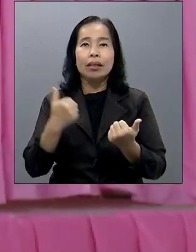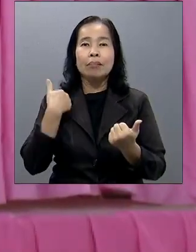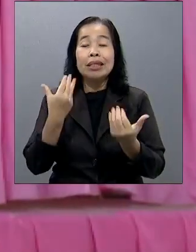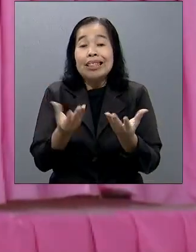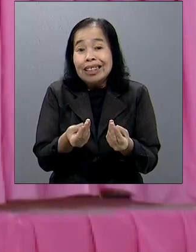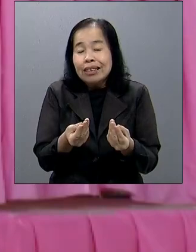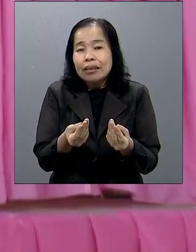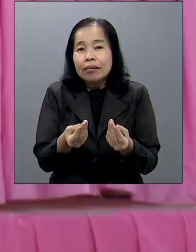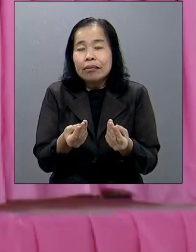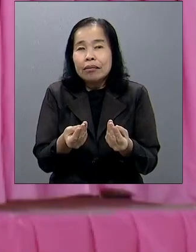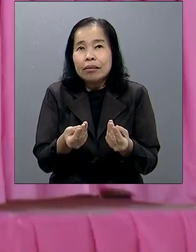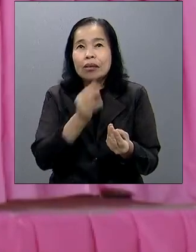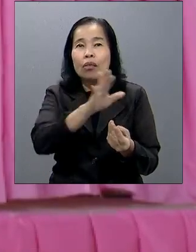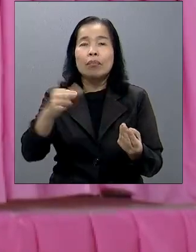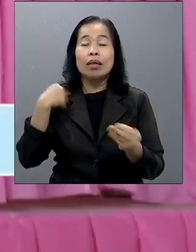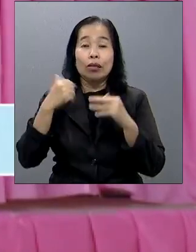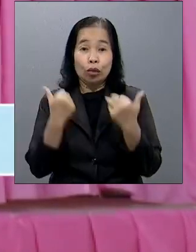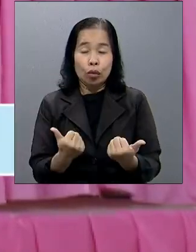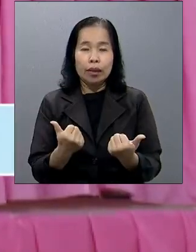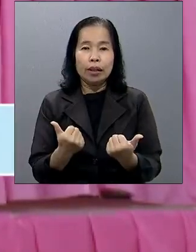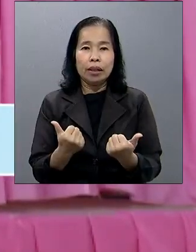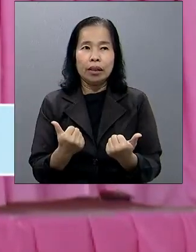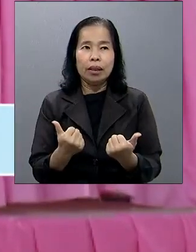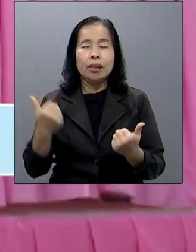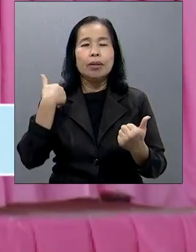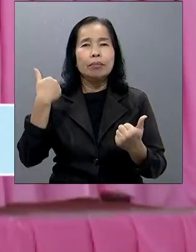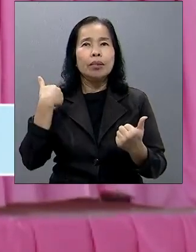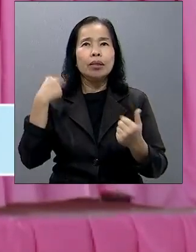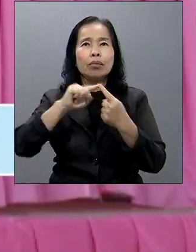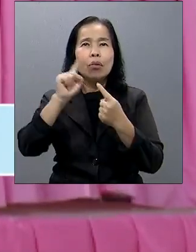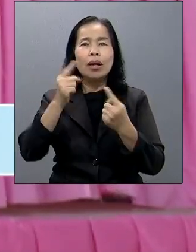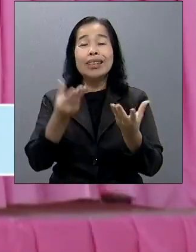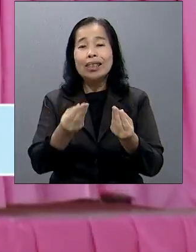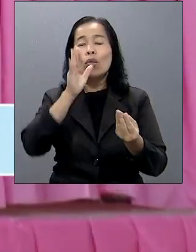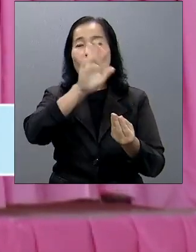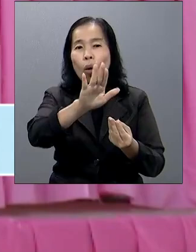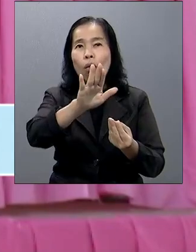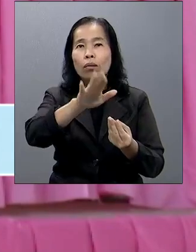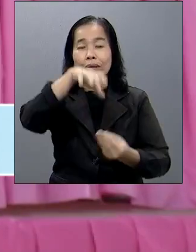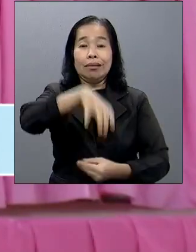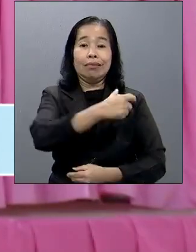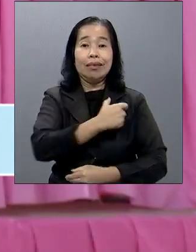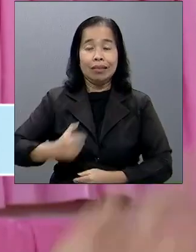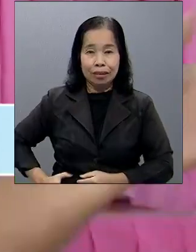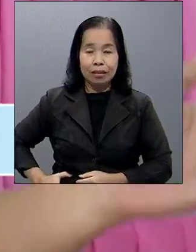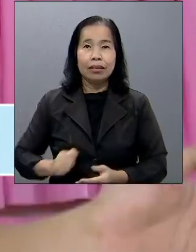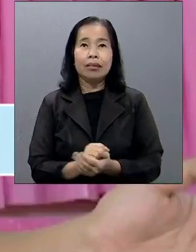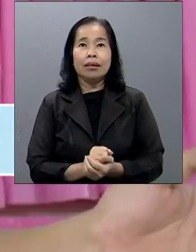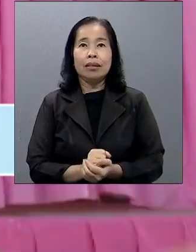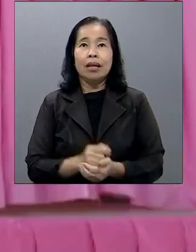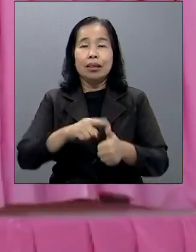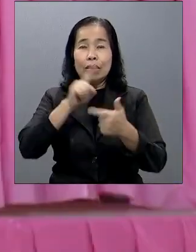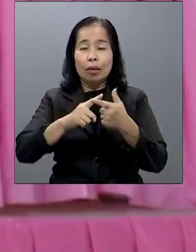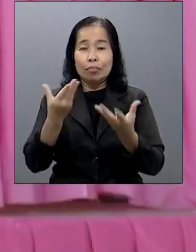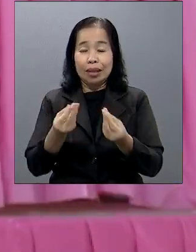องอะครับคือตอนนี้มันก็เขตอำเภอสวนผึ้งก็จะเป็นพื้นที่ราชพัสดุครับส่วนของตำบลตะนาวสีก็